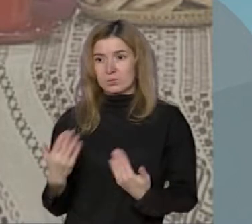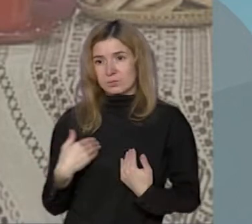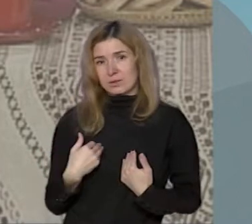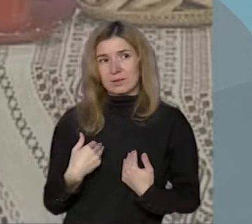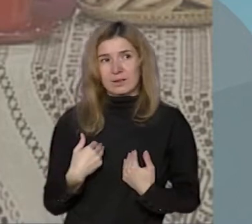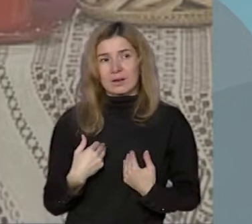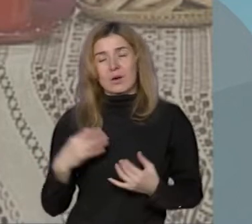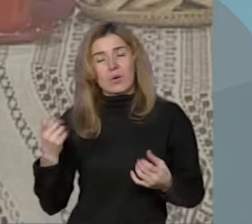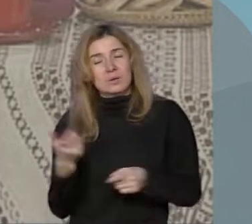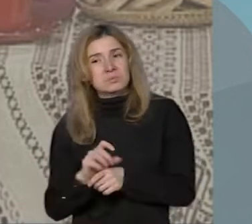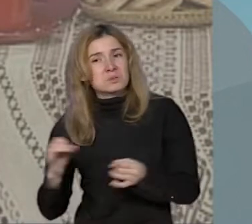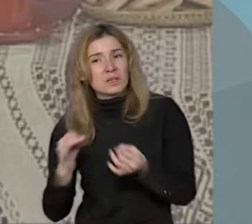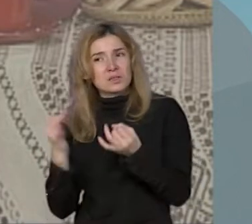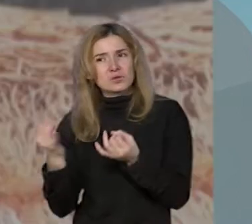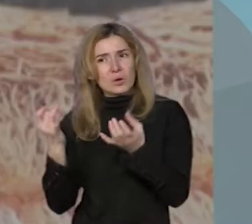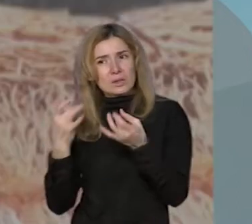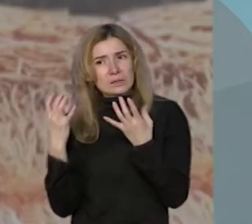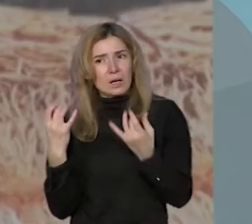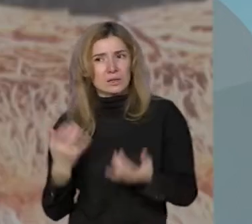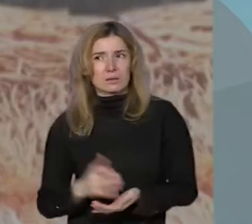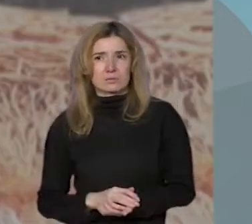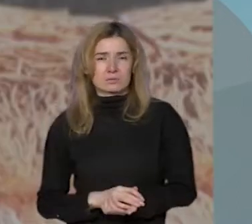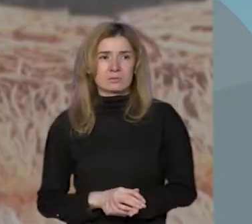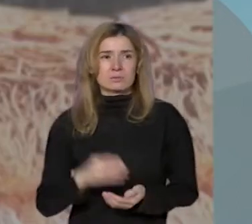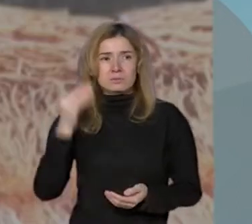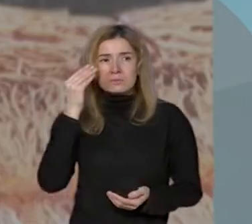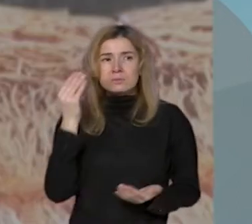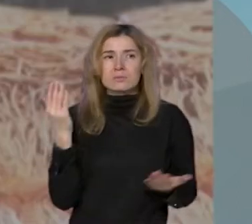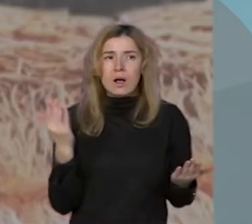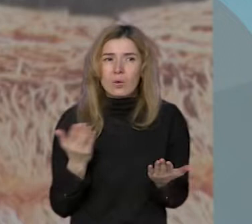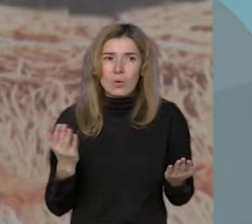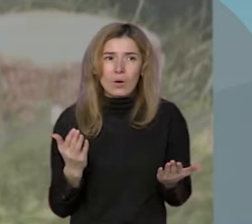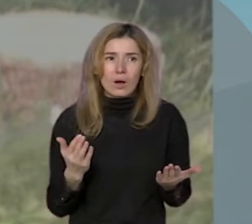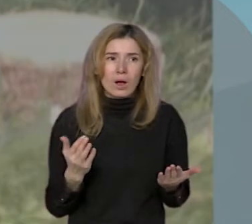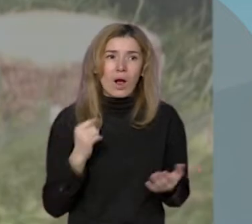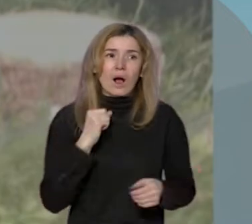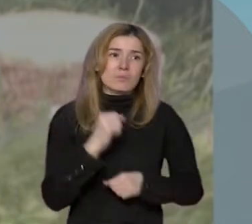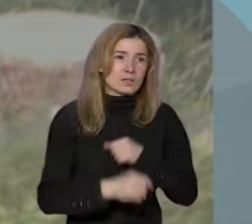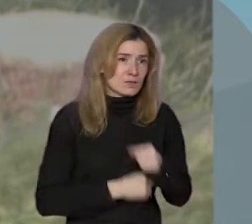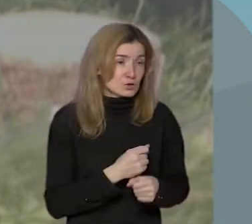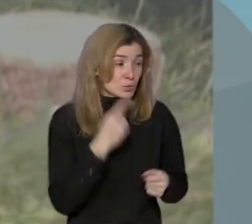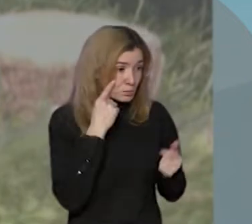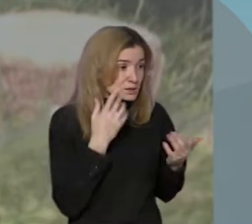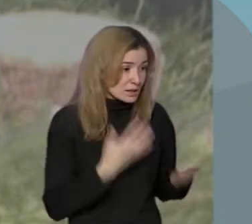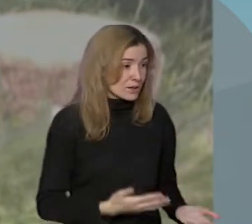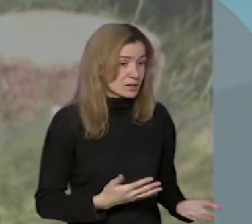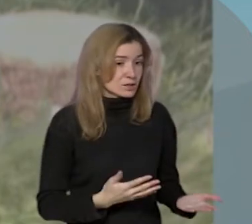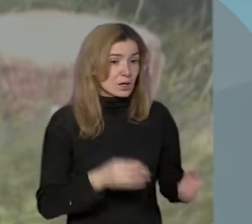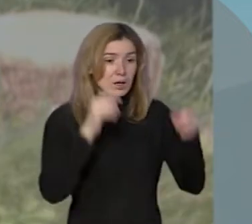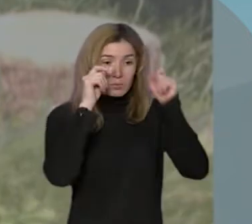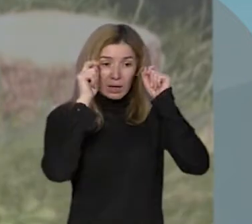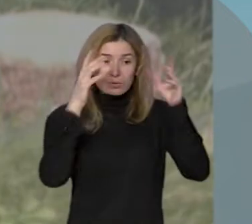А он мне поучительную историю рассказал. Какую историю? О ком? О медвежонке.